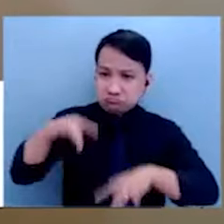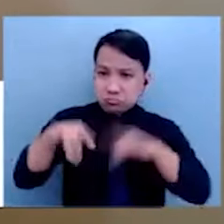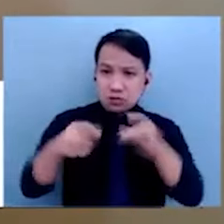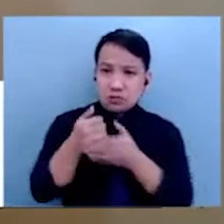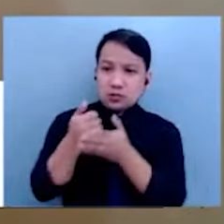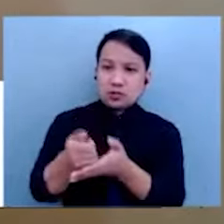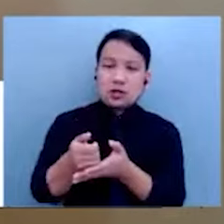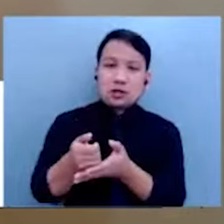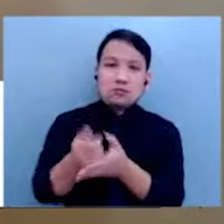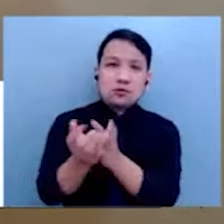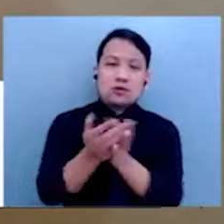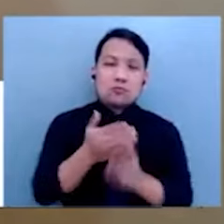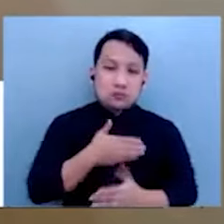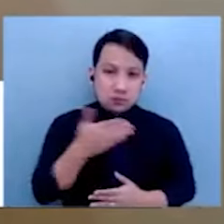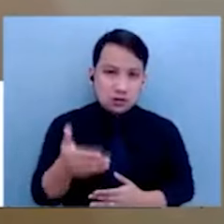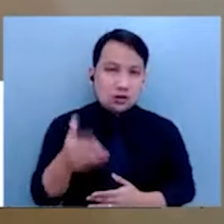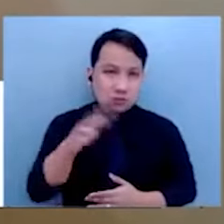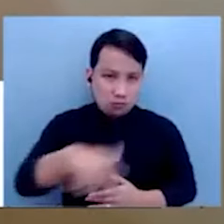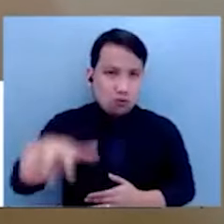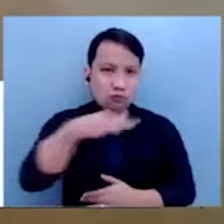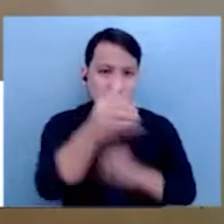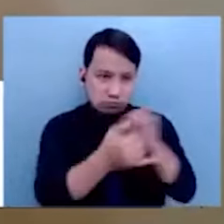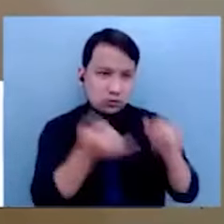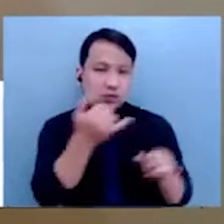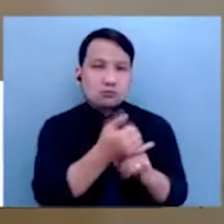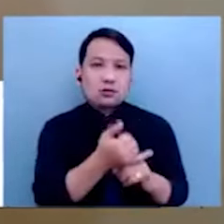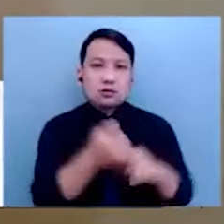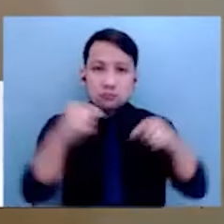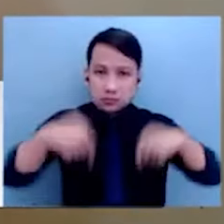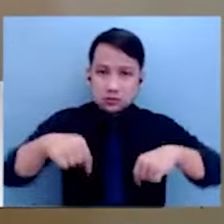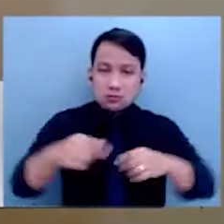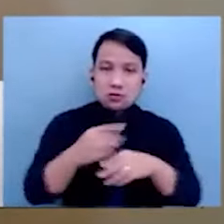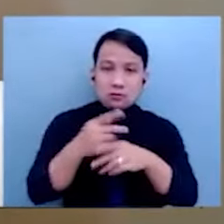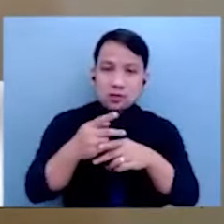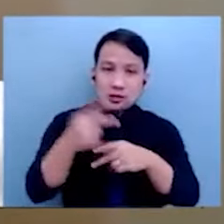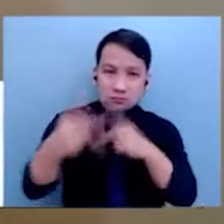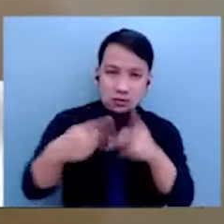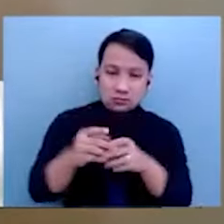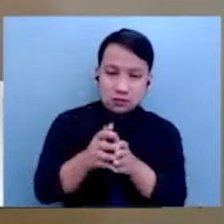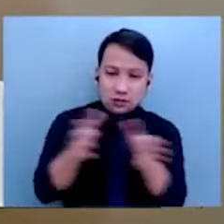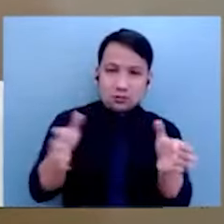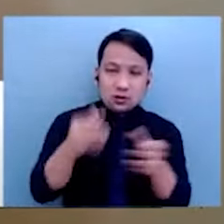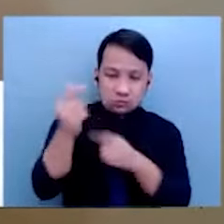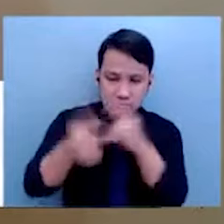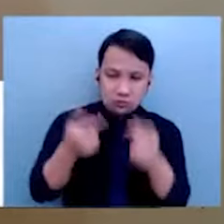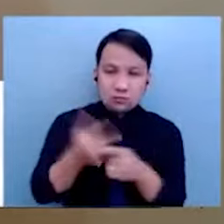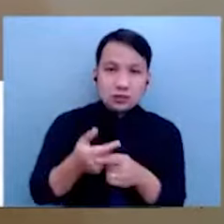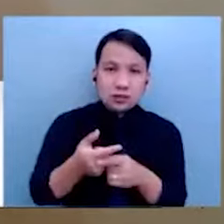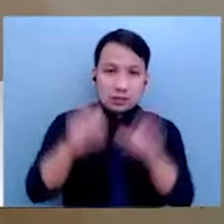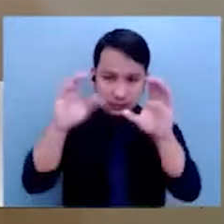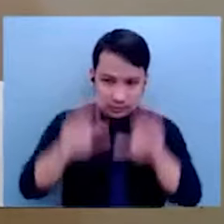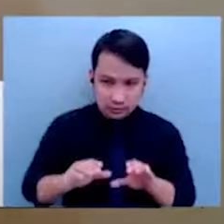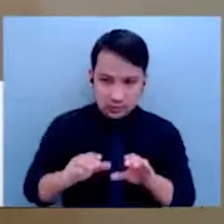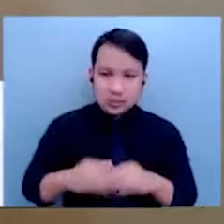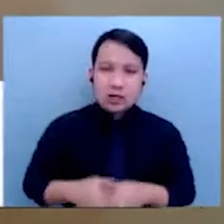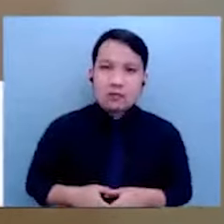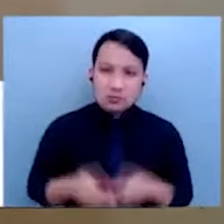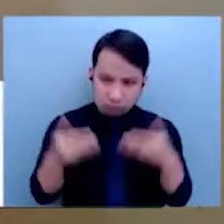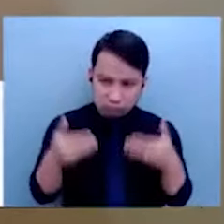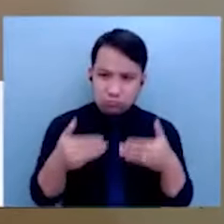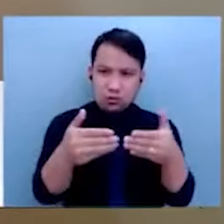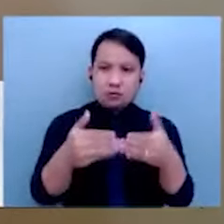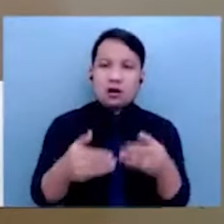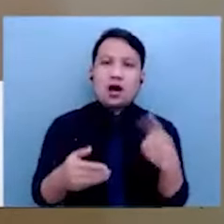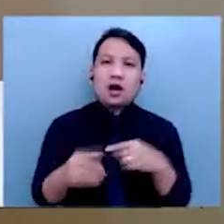ating commitment sa international dito sa paglaban sa global warming at climate change. At itulak natin